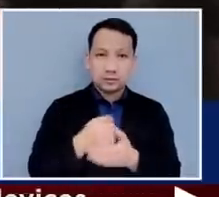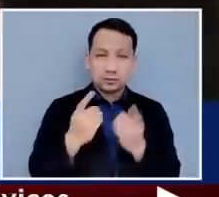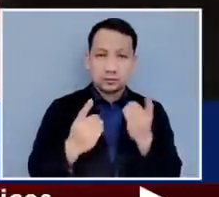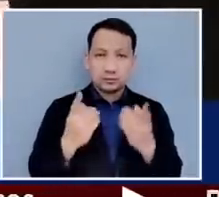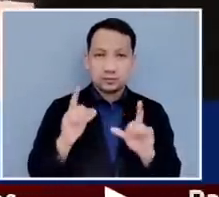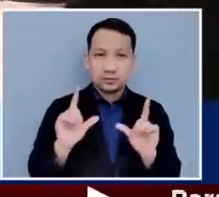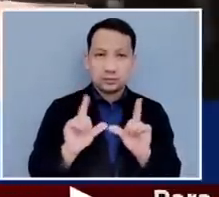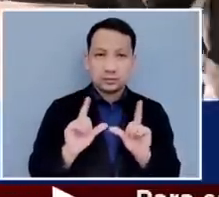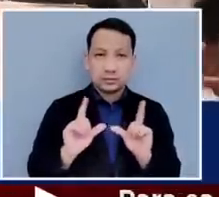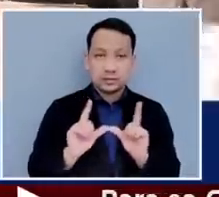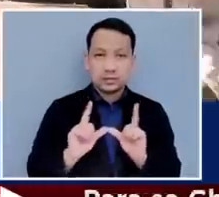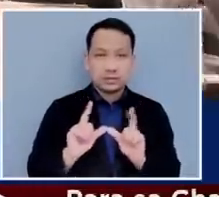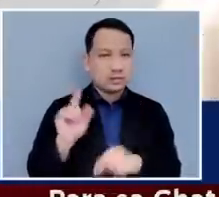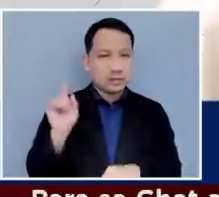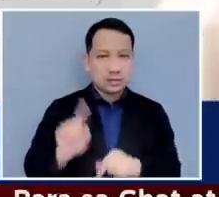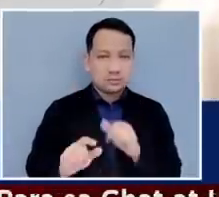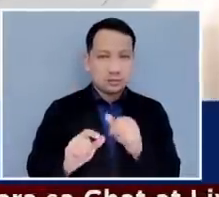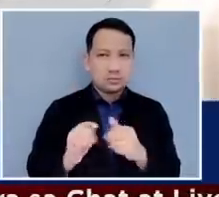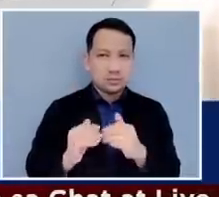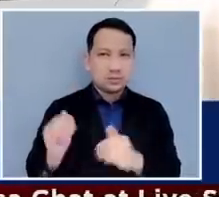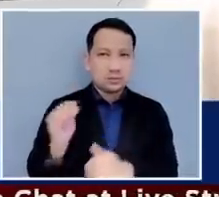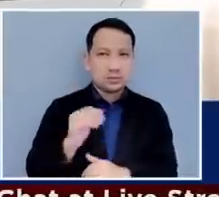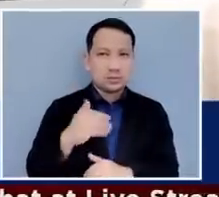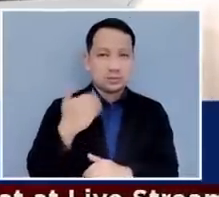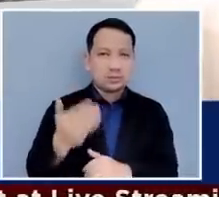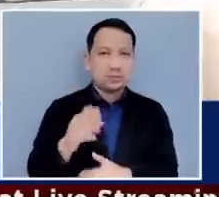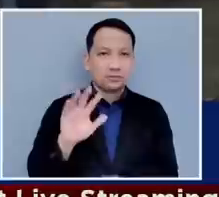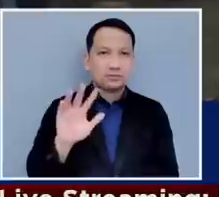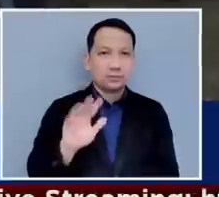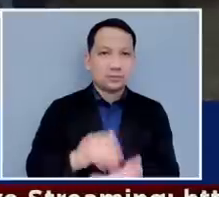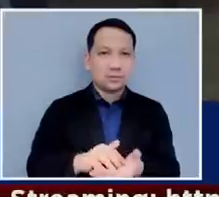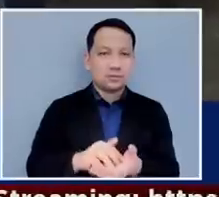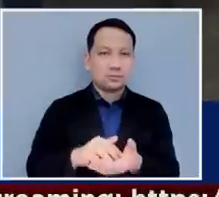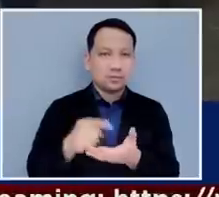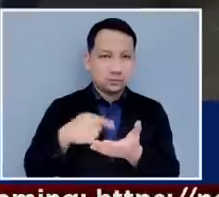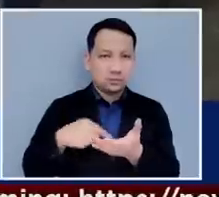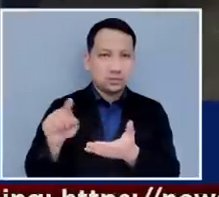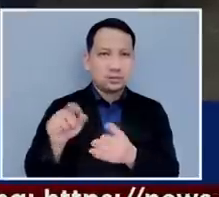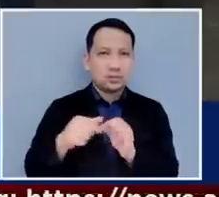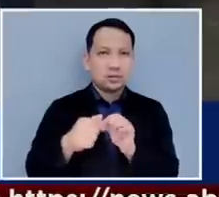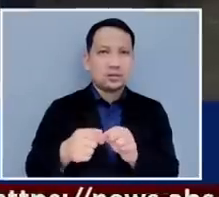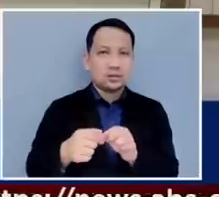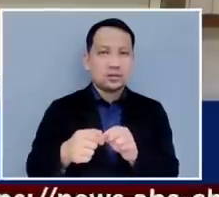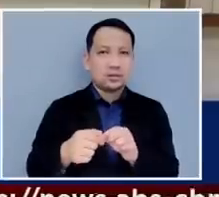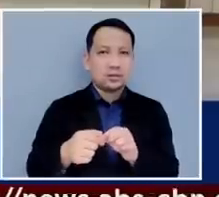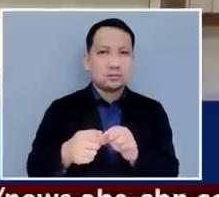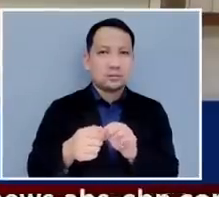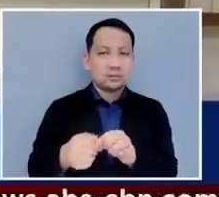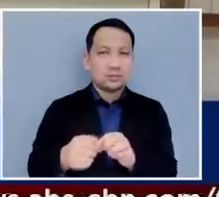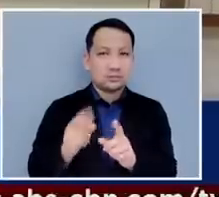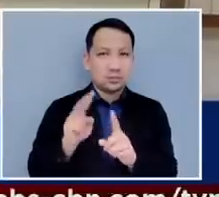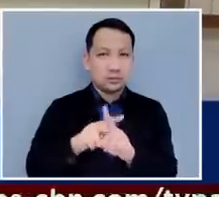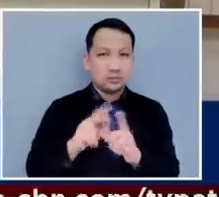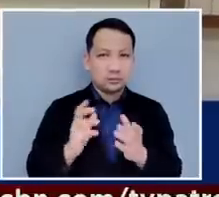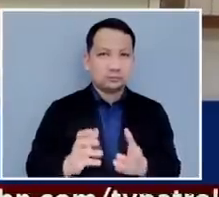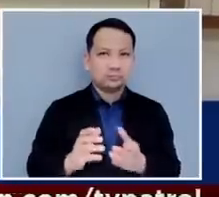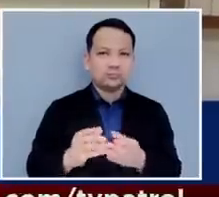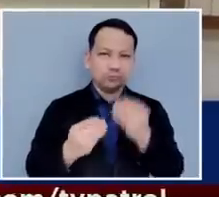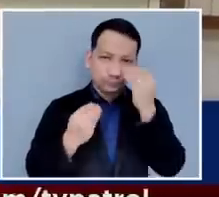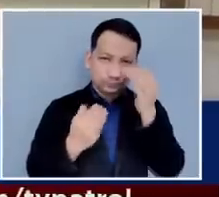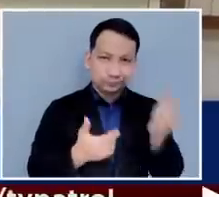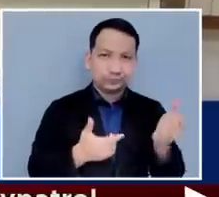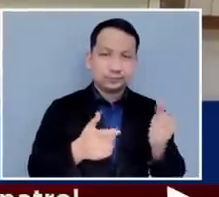license, hindi na dapat lalampas sa 5,000 pesos ang ilalaan ng mga aplikante. Handa namang sumunod ang